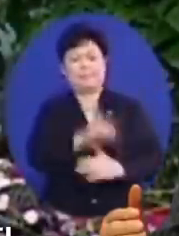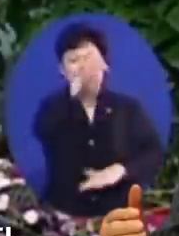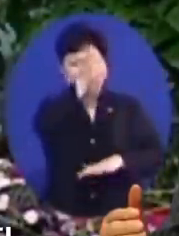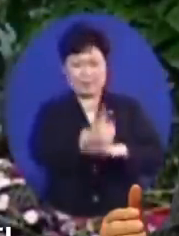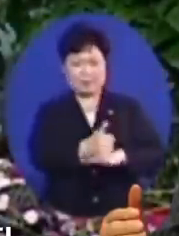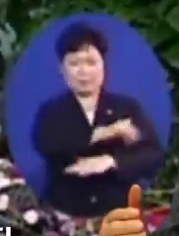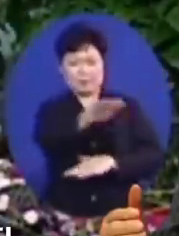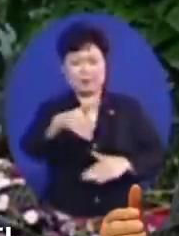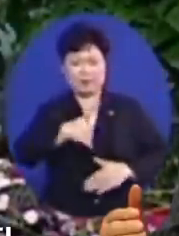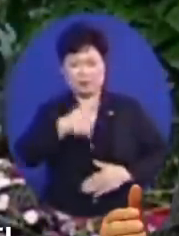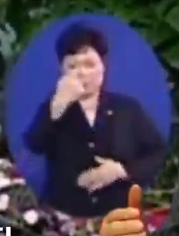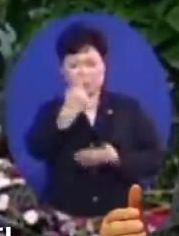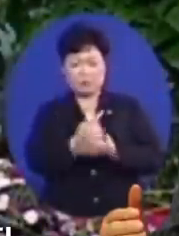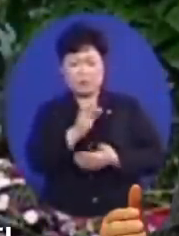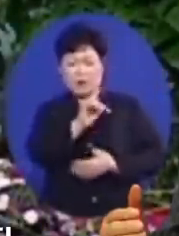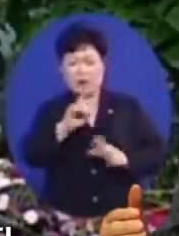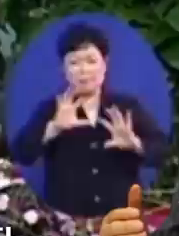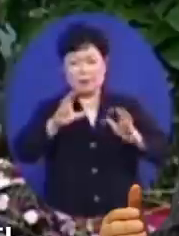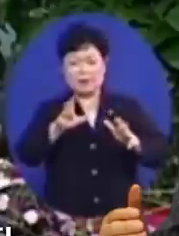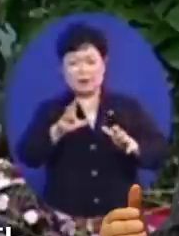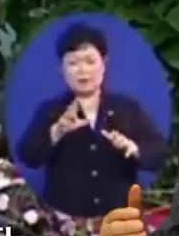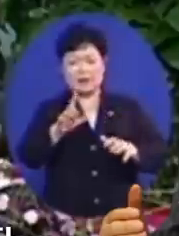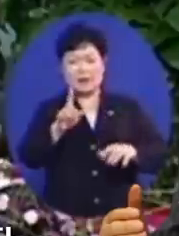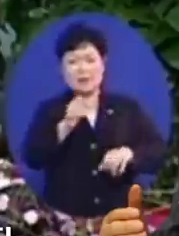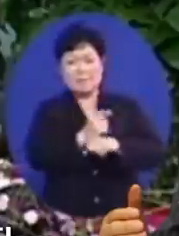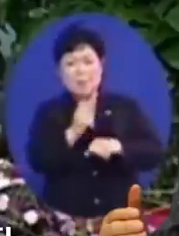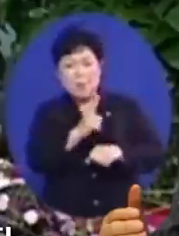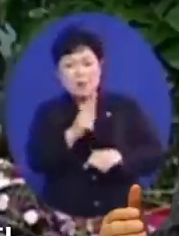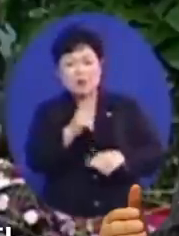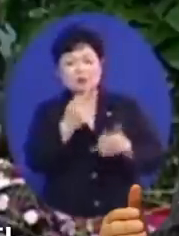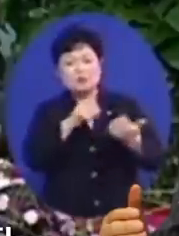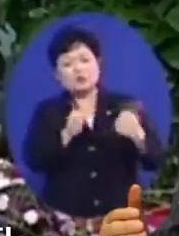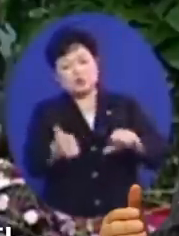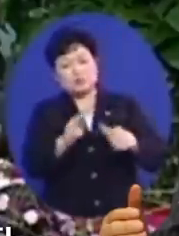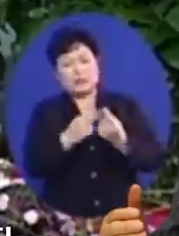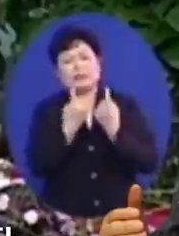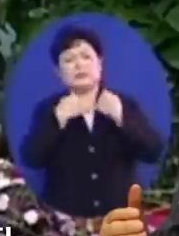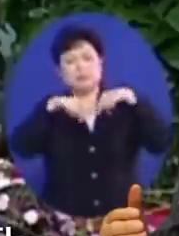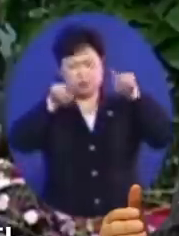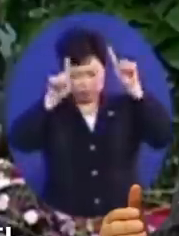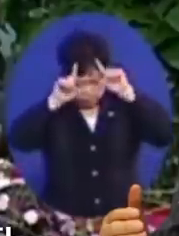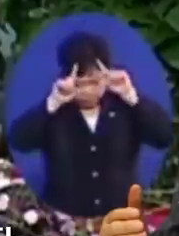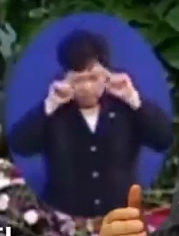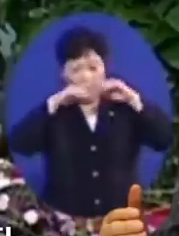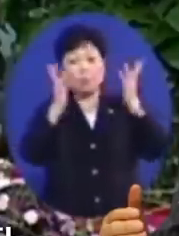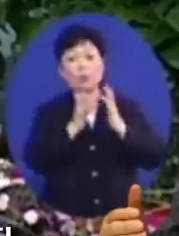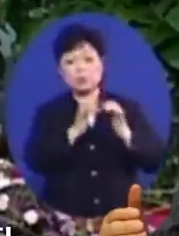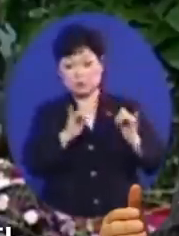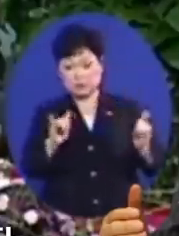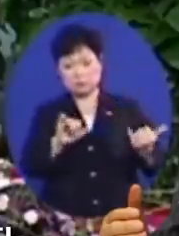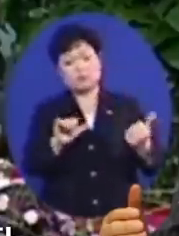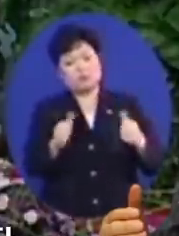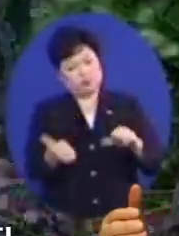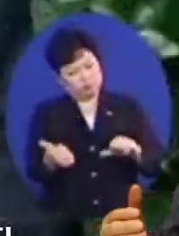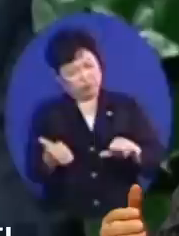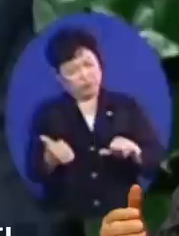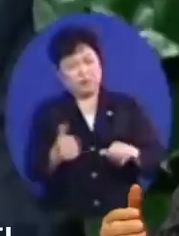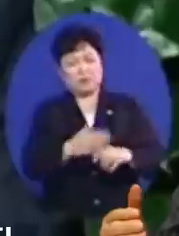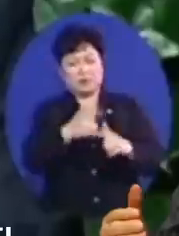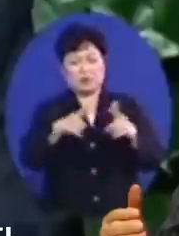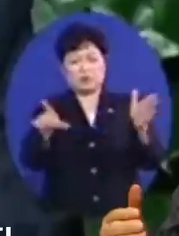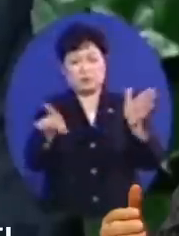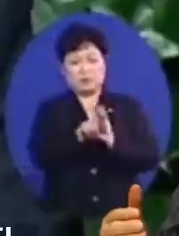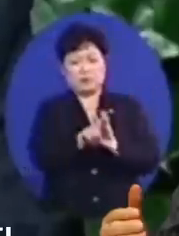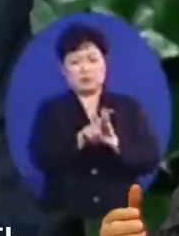우리에게 다가오는 아말렉의 죽음과 지옥의 아말렉인 것입니다. 모든 사람에게 죽음이 다가오지 않아요. 그리고 예수를 믿지 않은